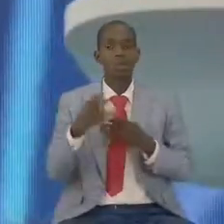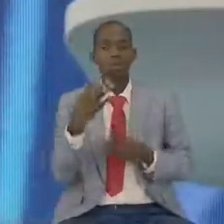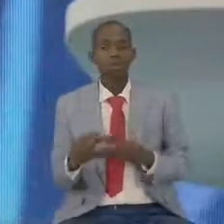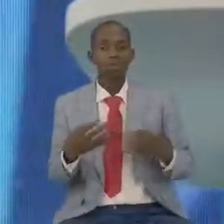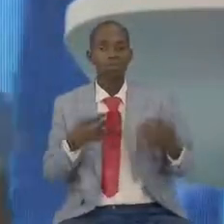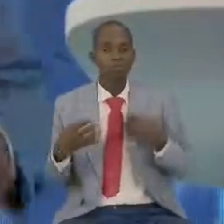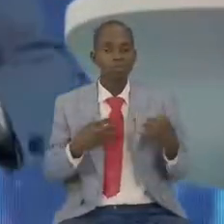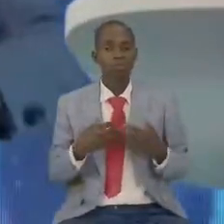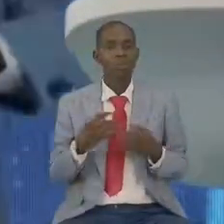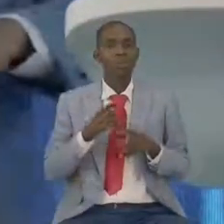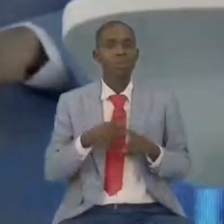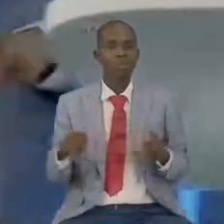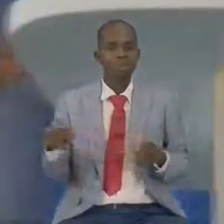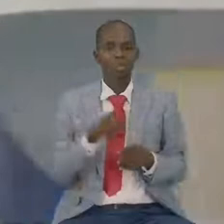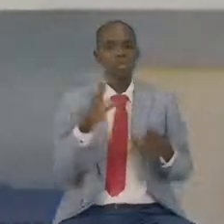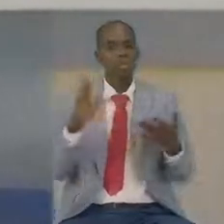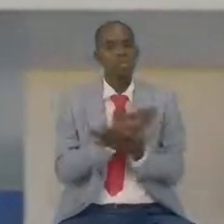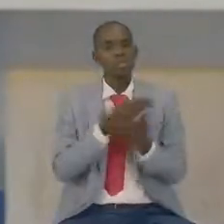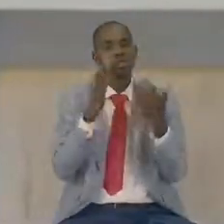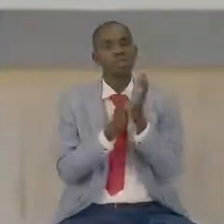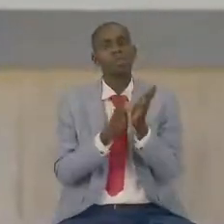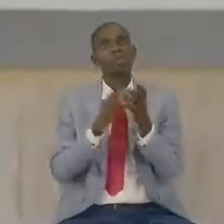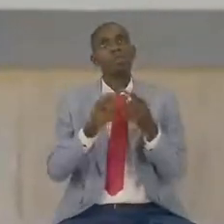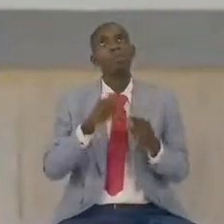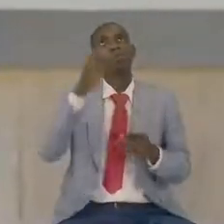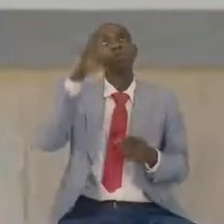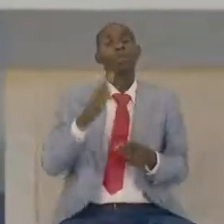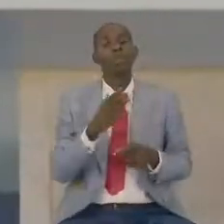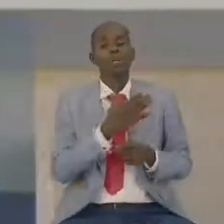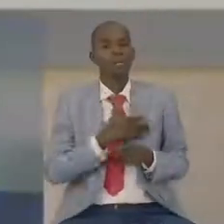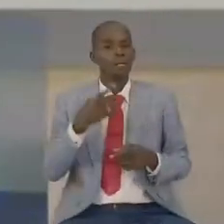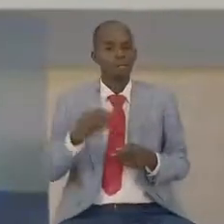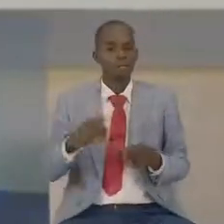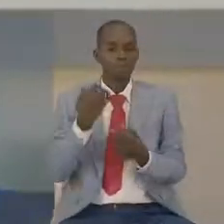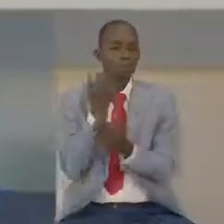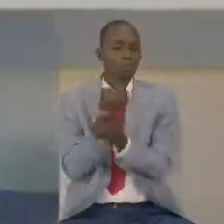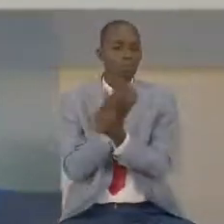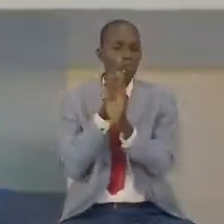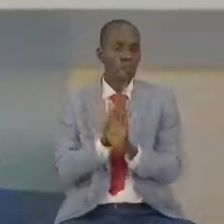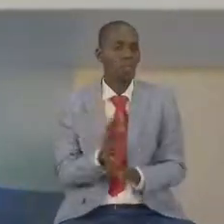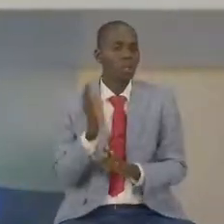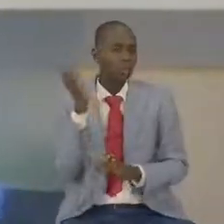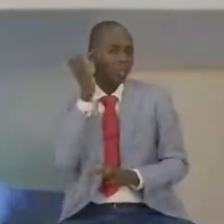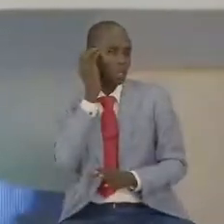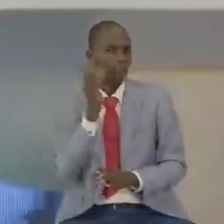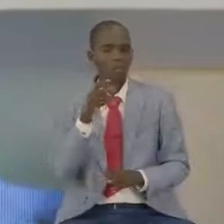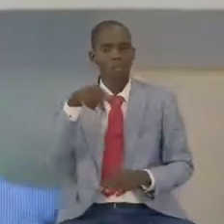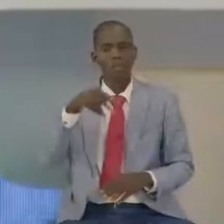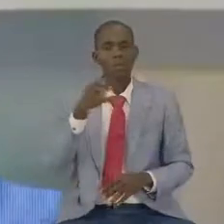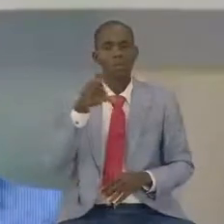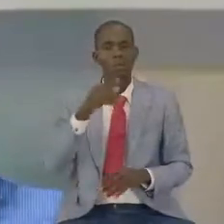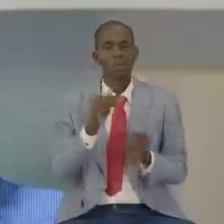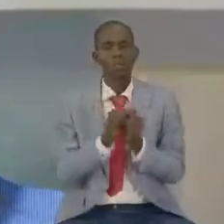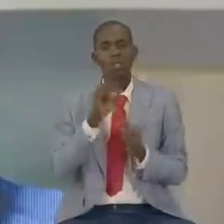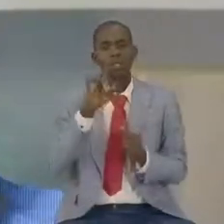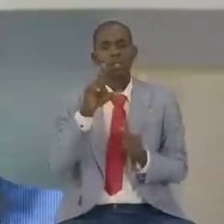et priaient les louanges de Dieu et les prisonniers les entendaient. Verset 26,